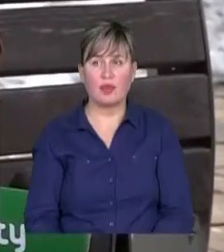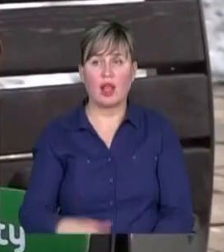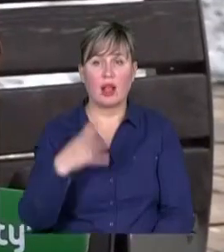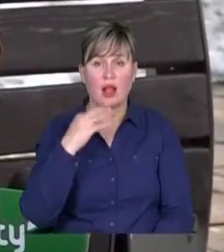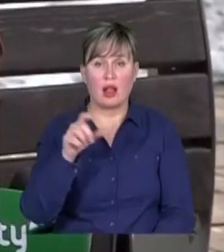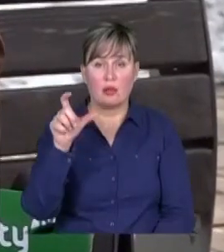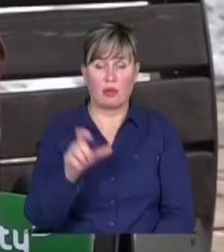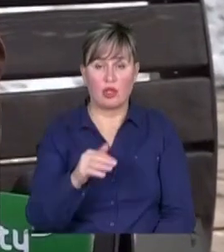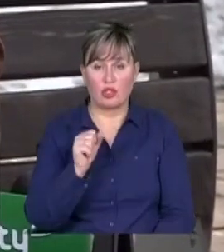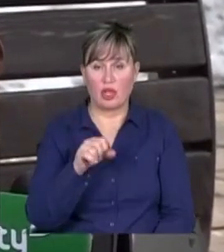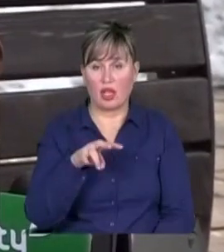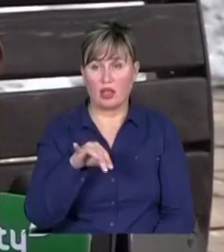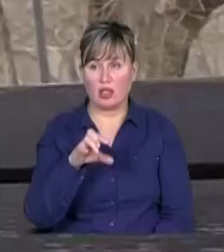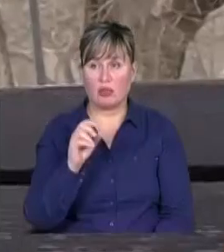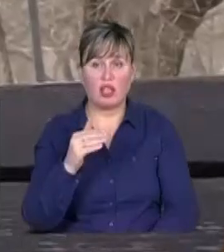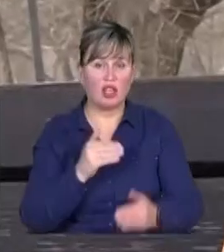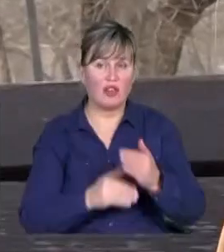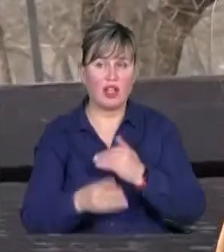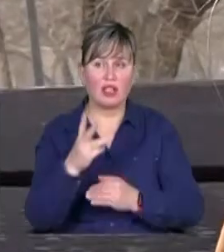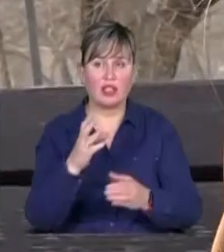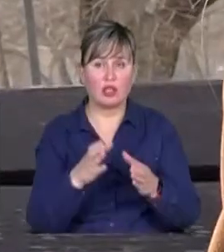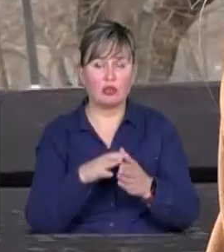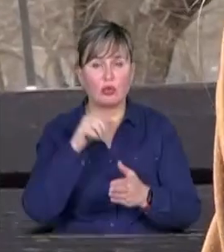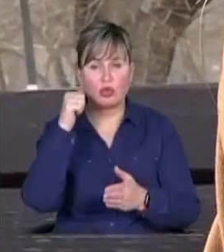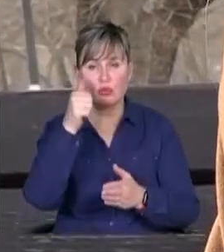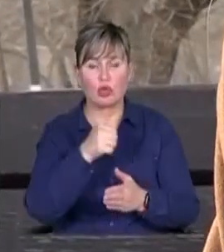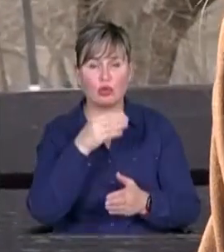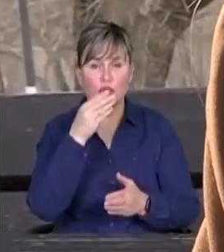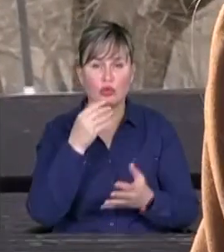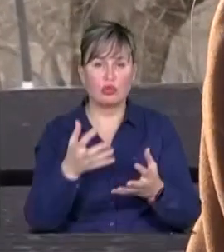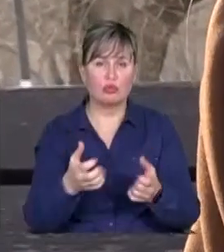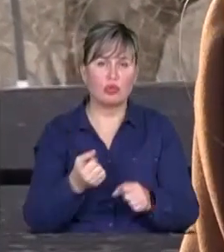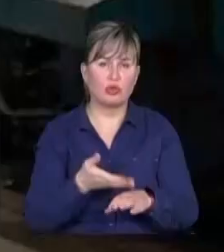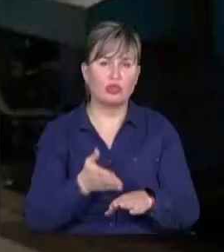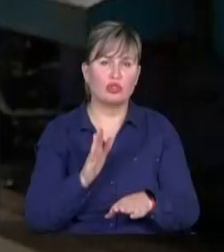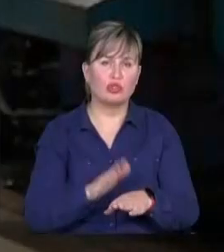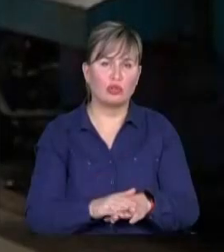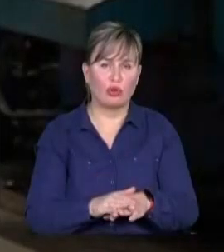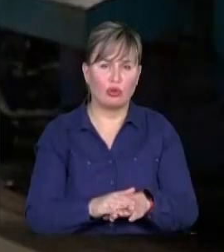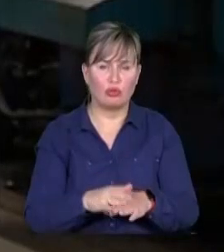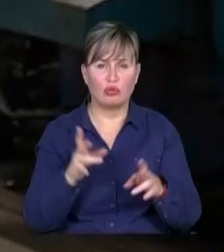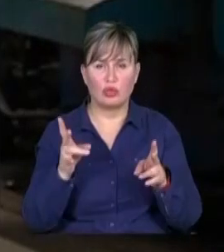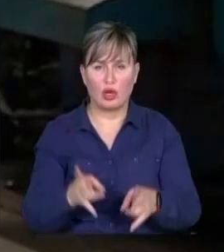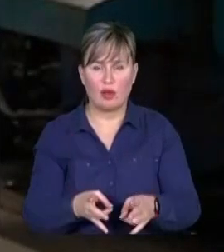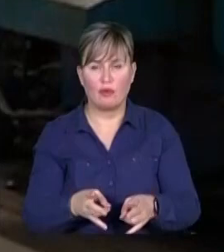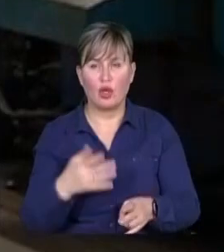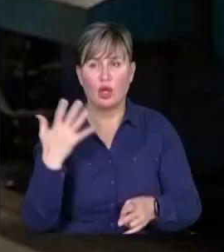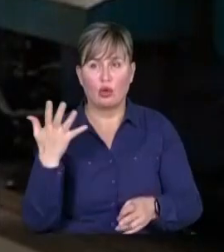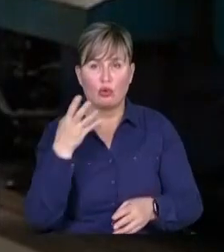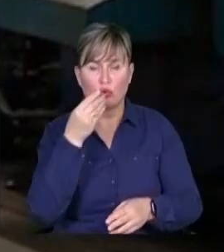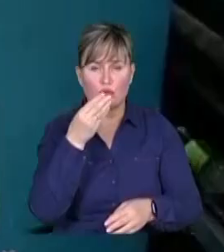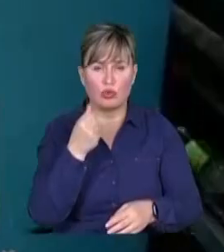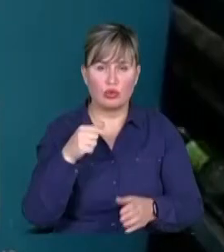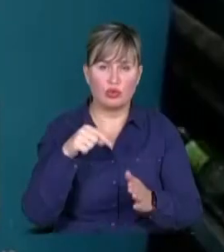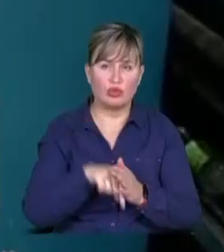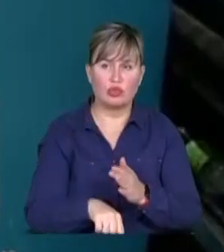Алматинец Жанибек Туякпаев – инвалид третьей группы. В прошлом году мужчина получил тяжелую производственную травму. Руку мужчины